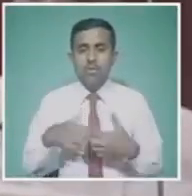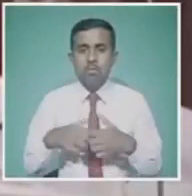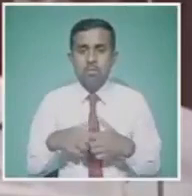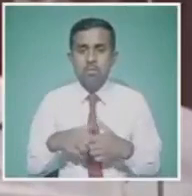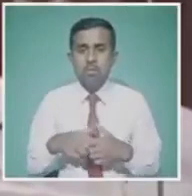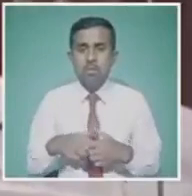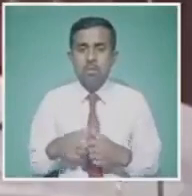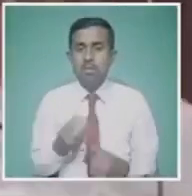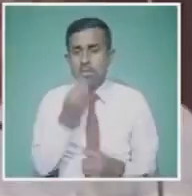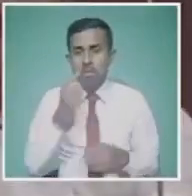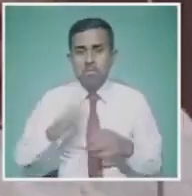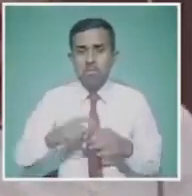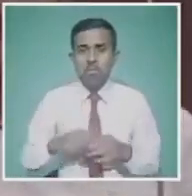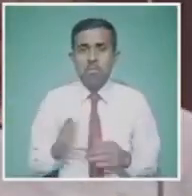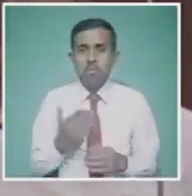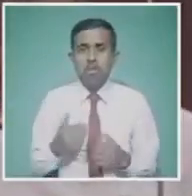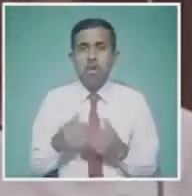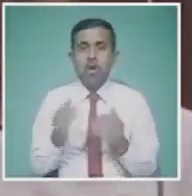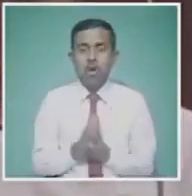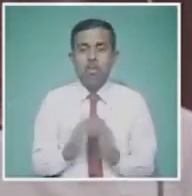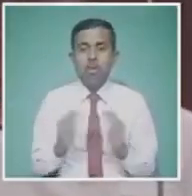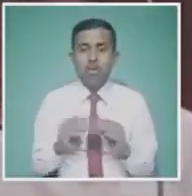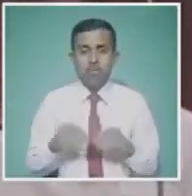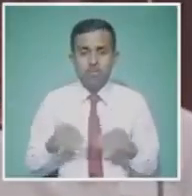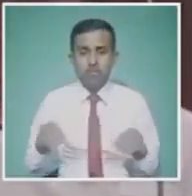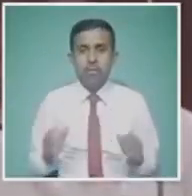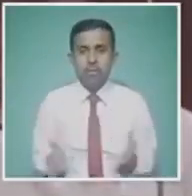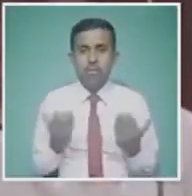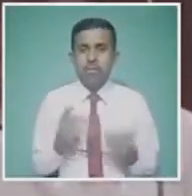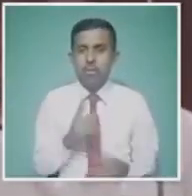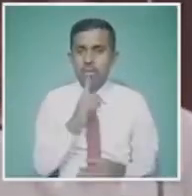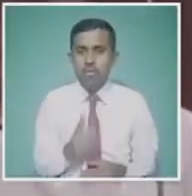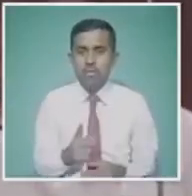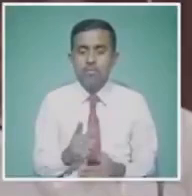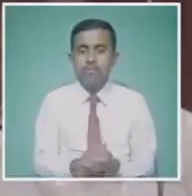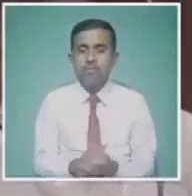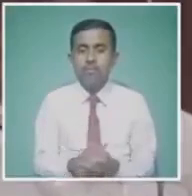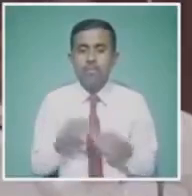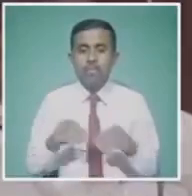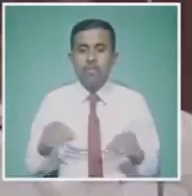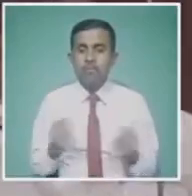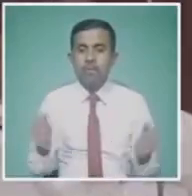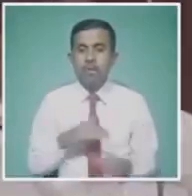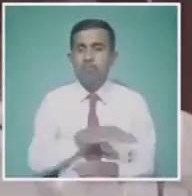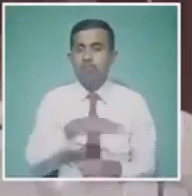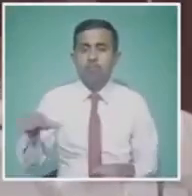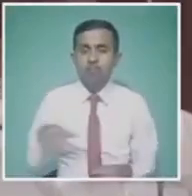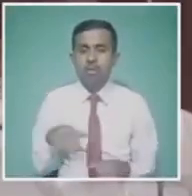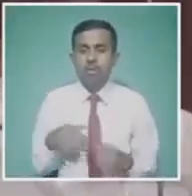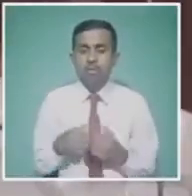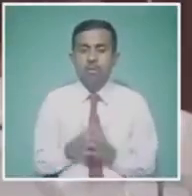சூழ்நிலையில் எல்லாரும் வீடு தோட்டம் செஞ்சாகணும்னு. அங்கே வந்து தரிசு நிலங்களில் தான் இந்த 25 குடும்பங்கள் வந்து விவசாயம் செஞ்சுட்டு